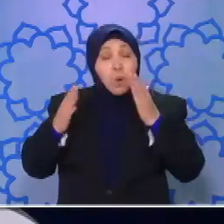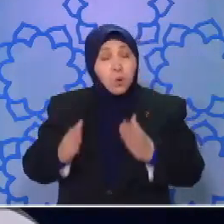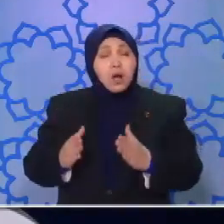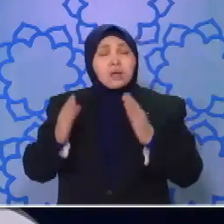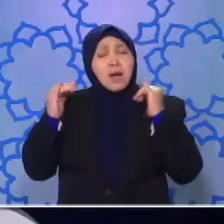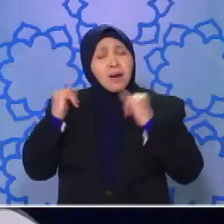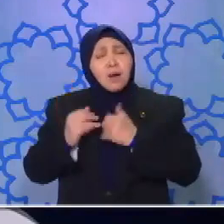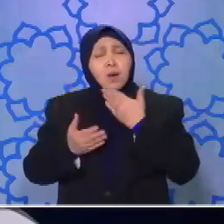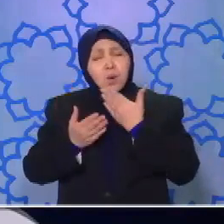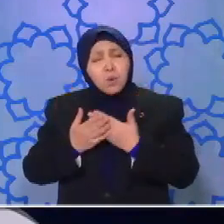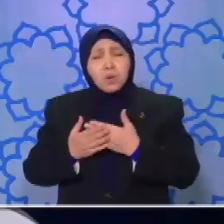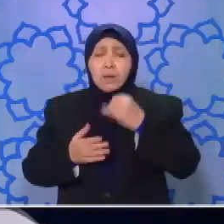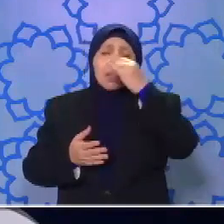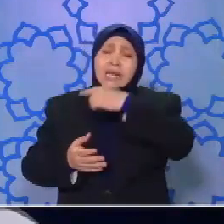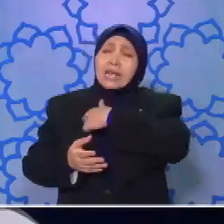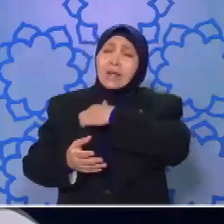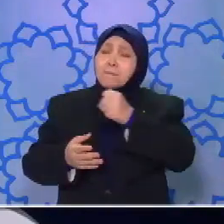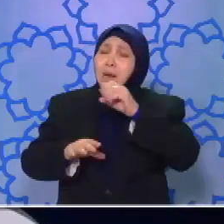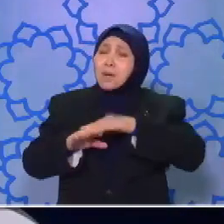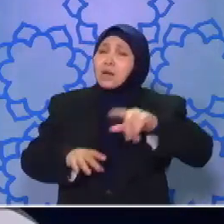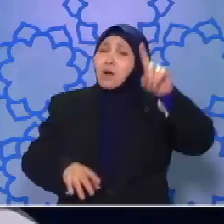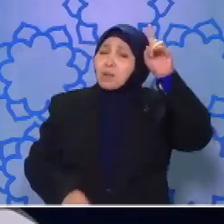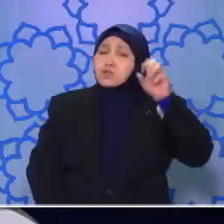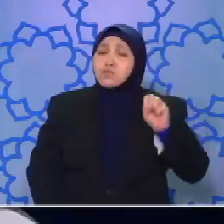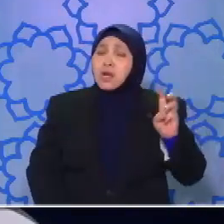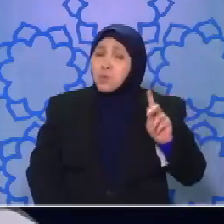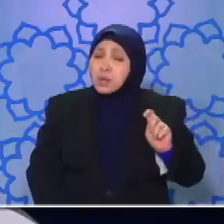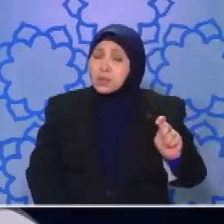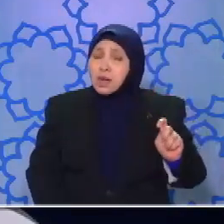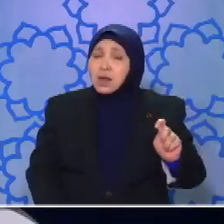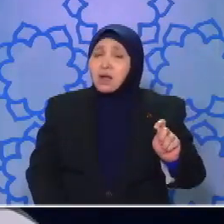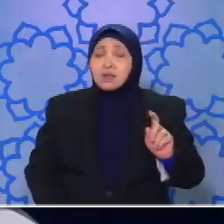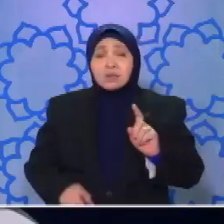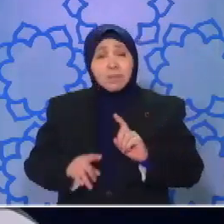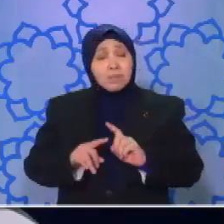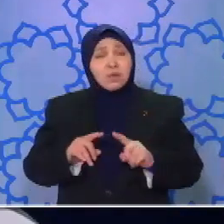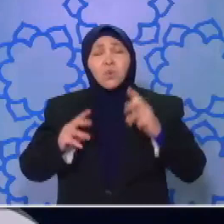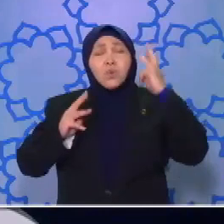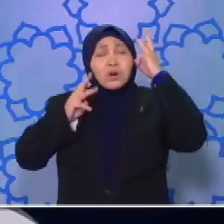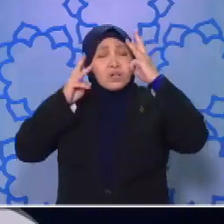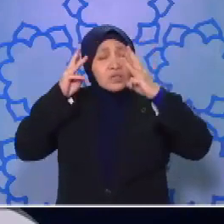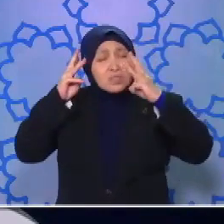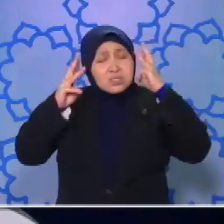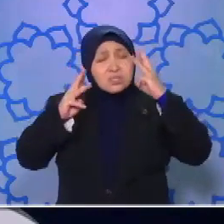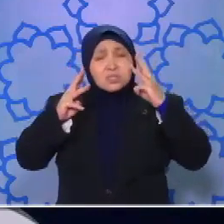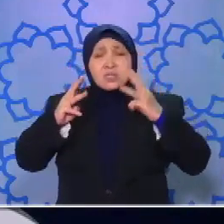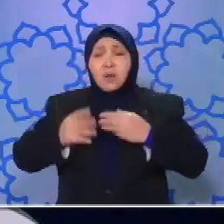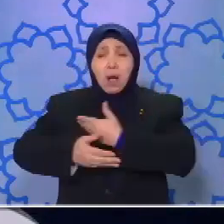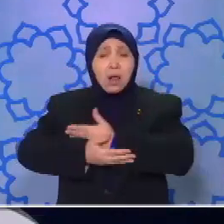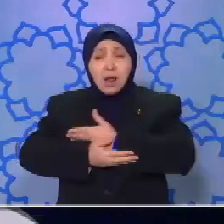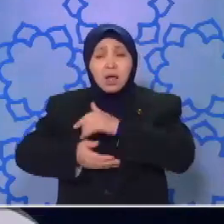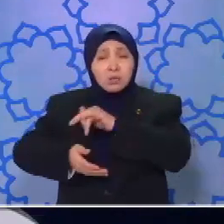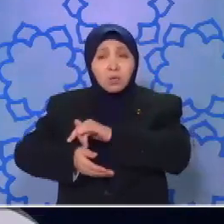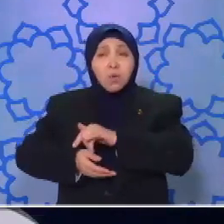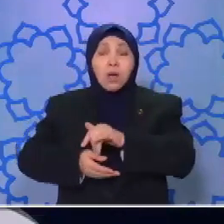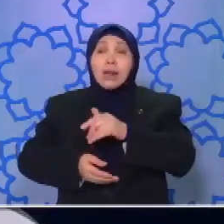iaitu mereka itu beriman kepada Allah Subhanahu wa taala. Fahashina ya, kami khawatir bahawa dia akan dipaksa, dua-dua